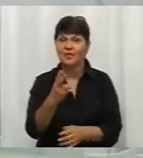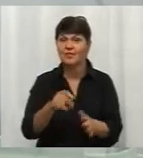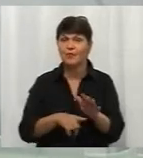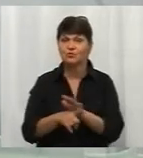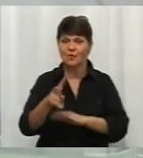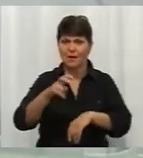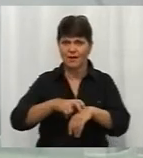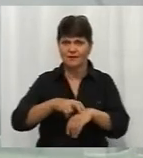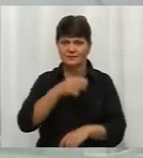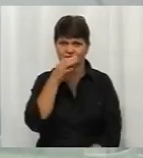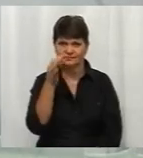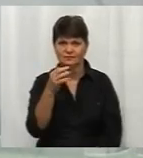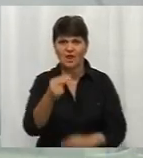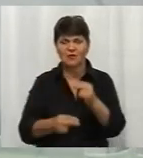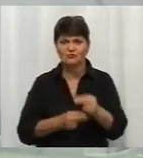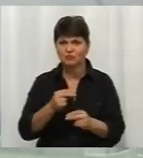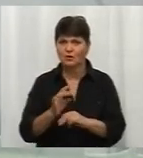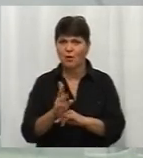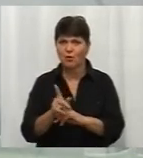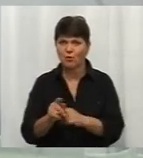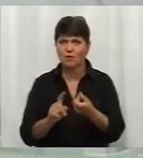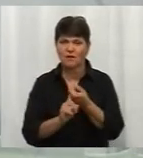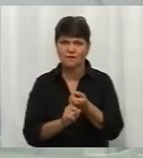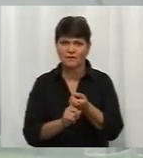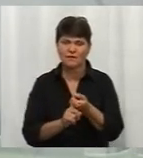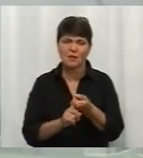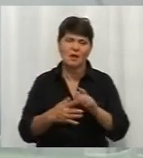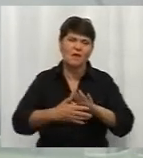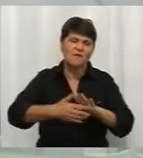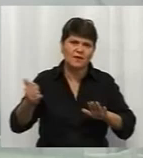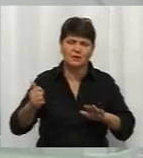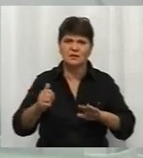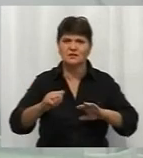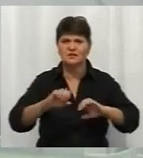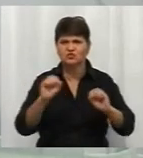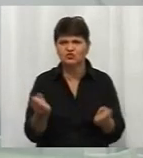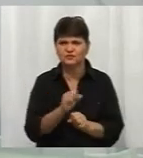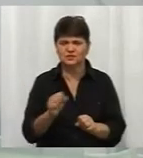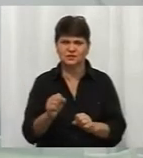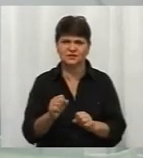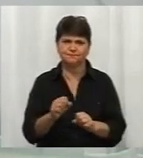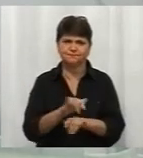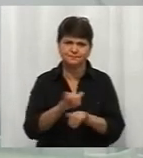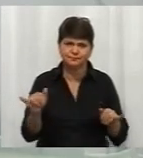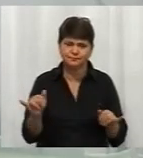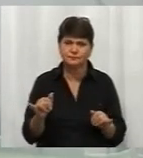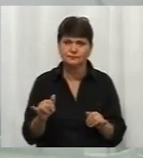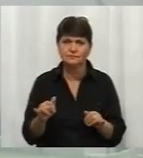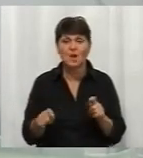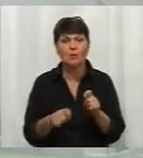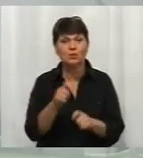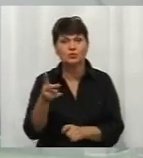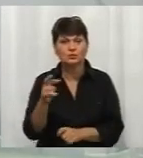лікарі зазначали, що через коронавірус кількість викликів швидкої допомоги зросла. А чи зросла кількість порушень,